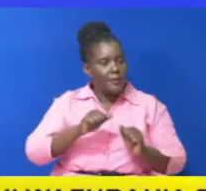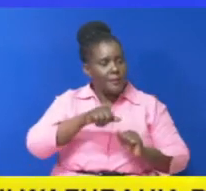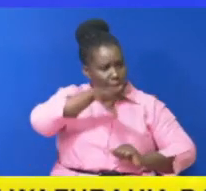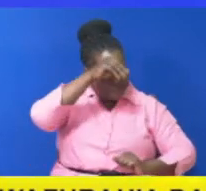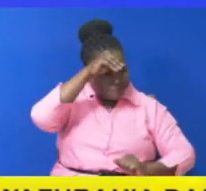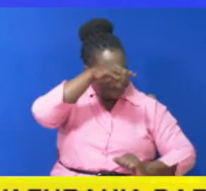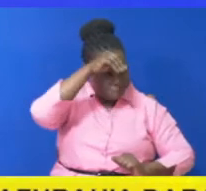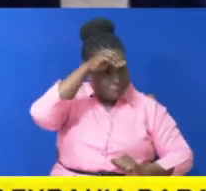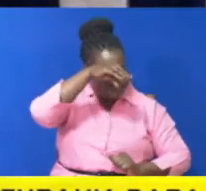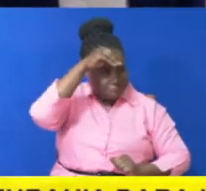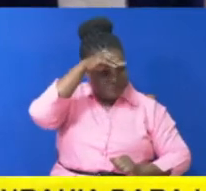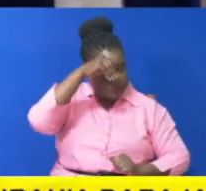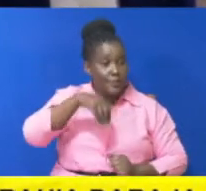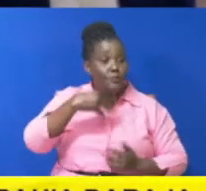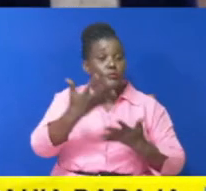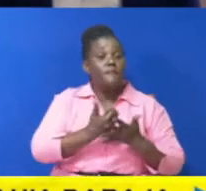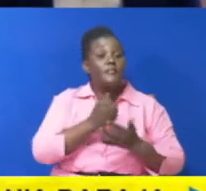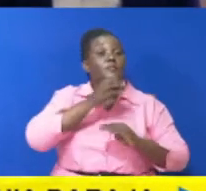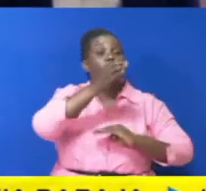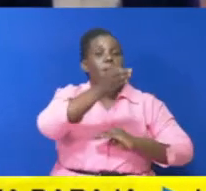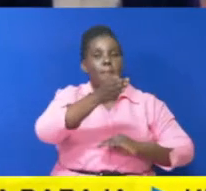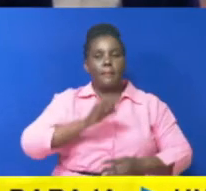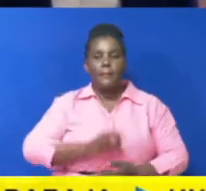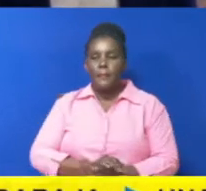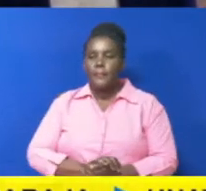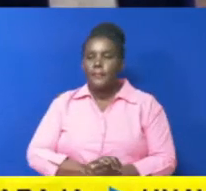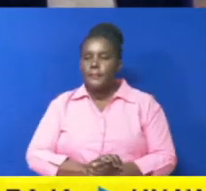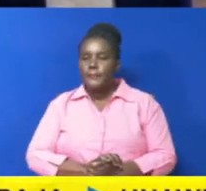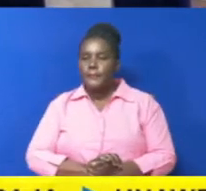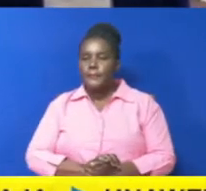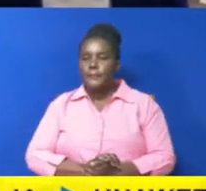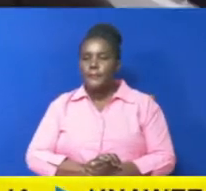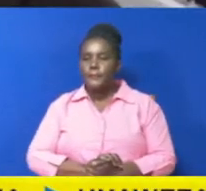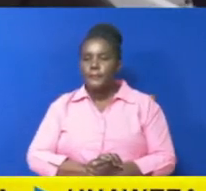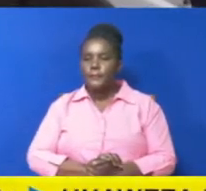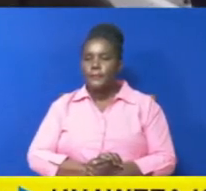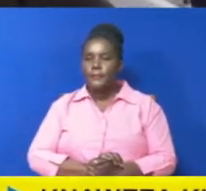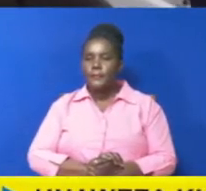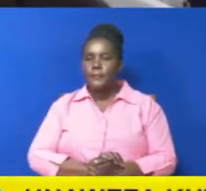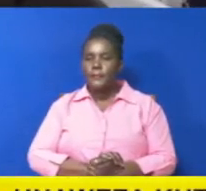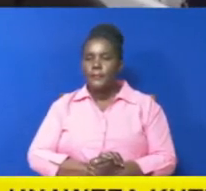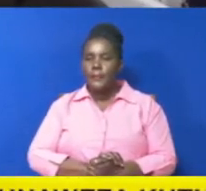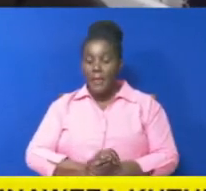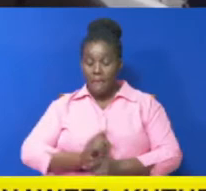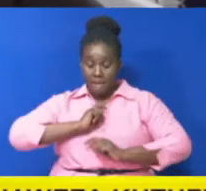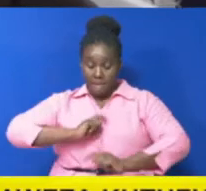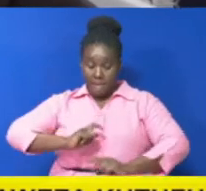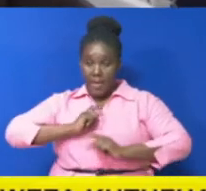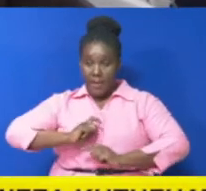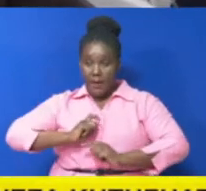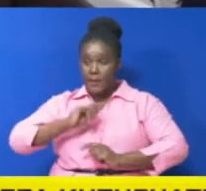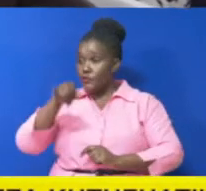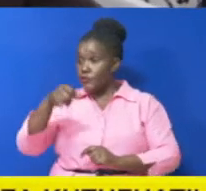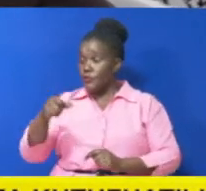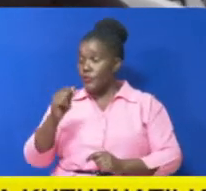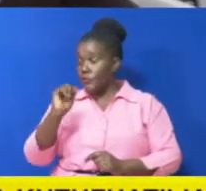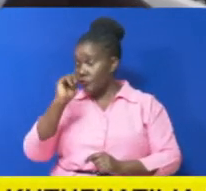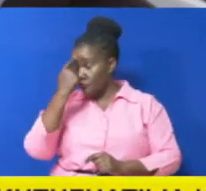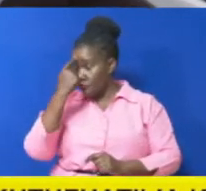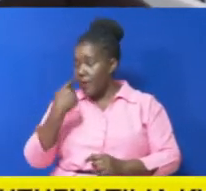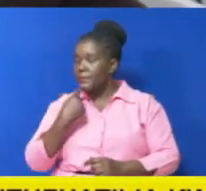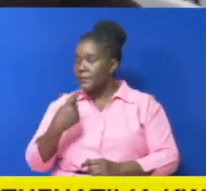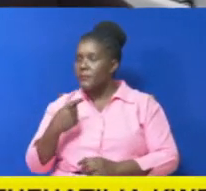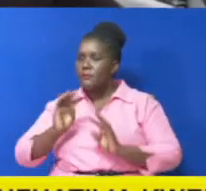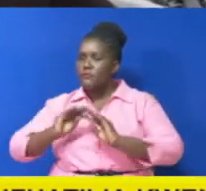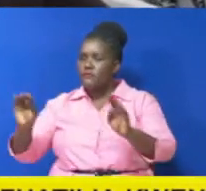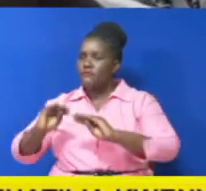katika kazi yako. Meya wa jiji la Dodoma David Mwamfupe amesema elimu ya uongozi na biashara